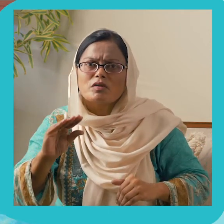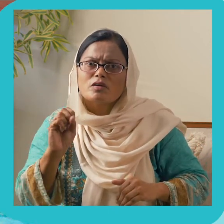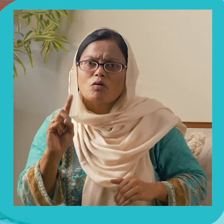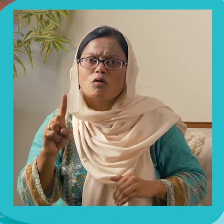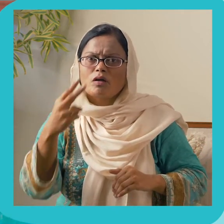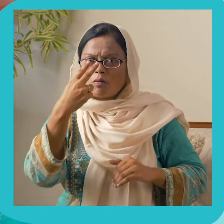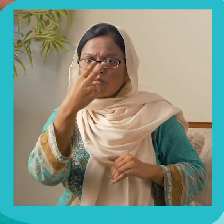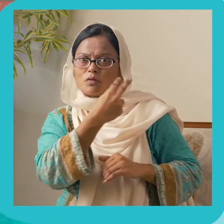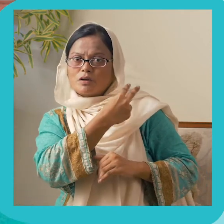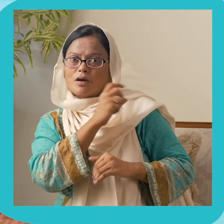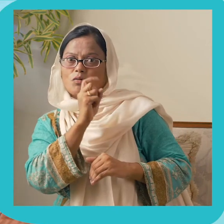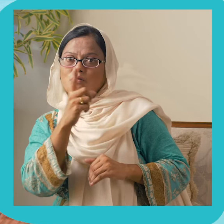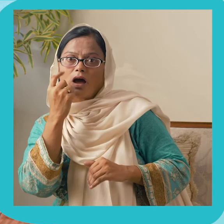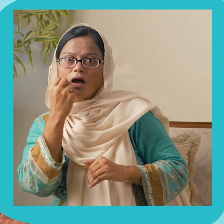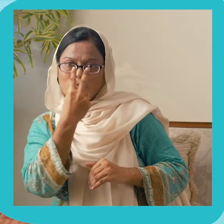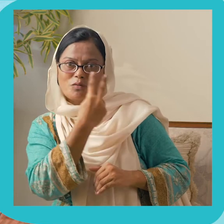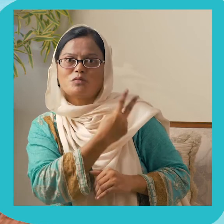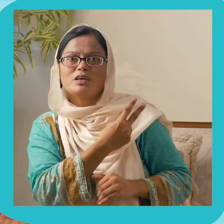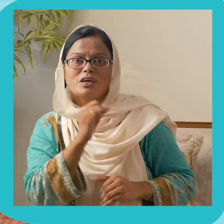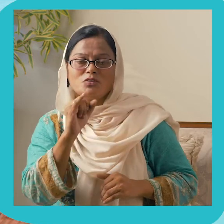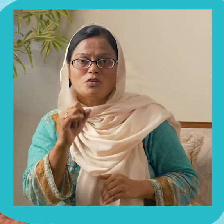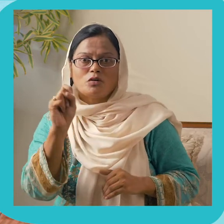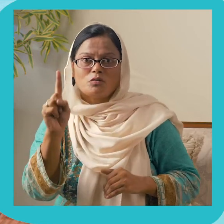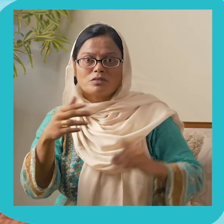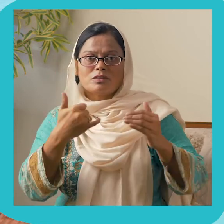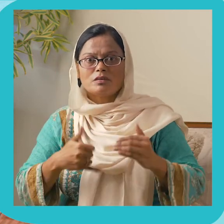को देखा जिन्होंने उसकी जान बचाई थी।